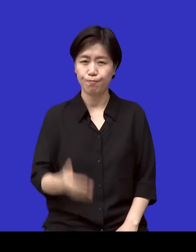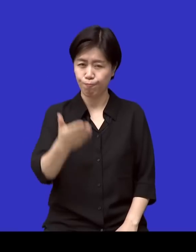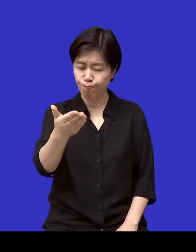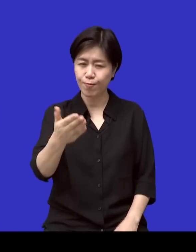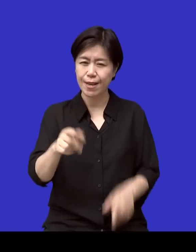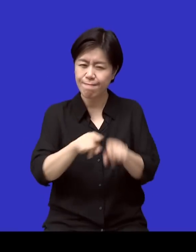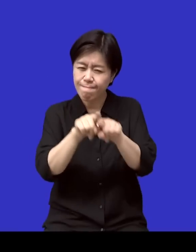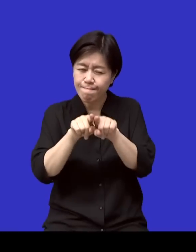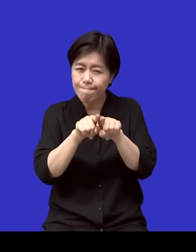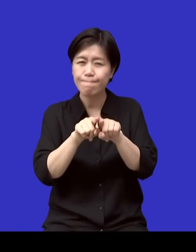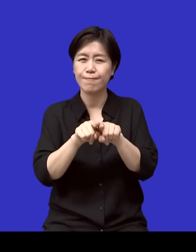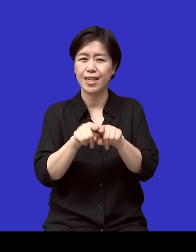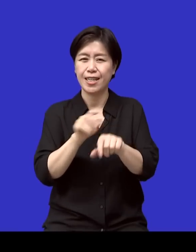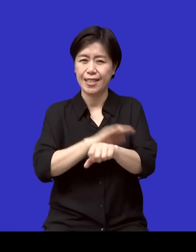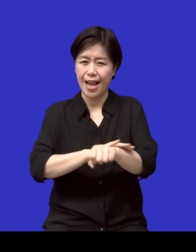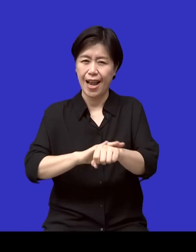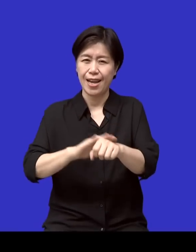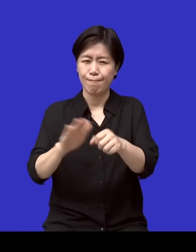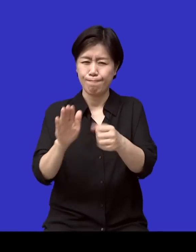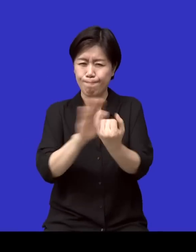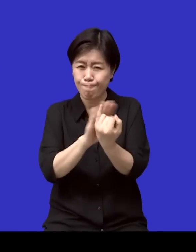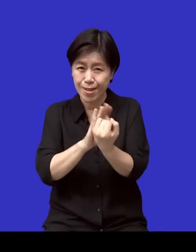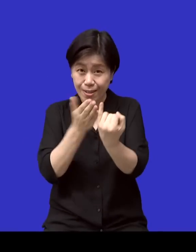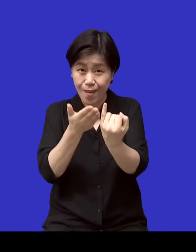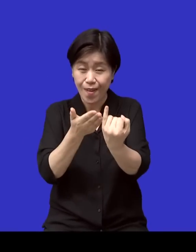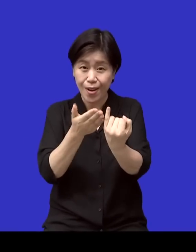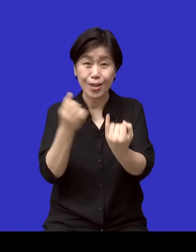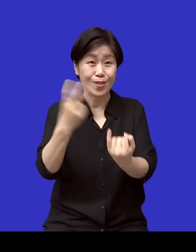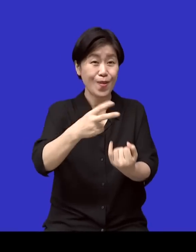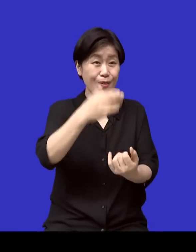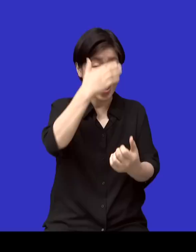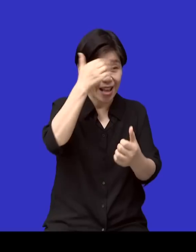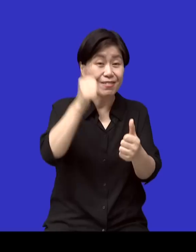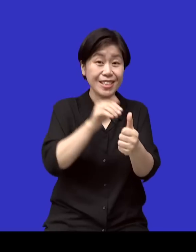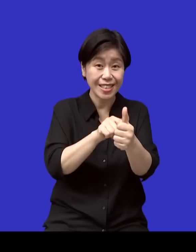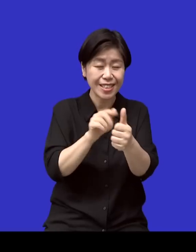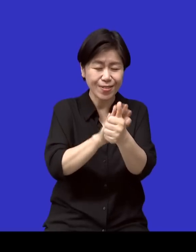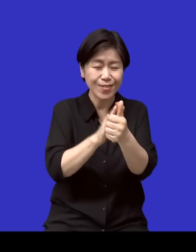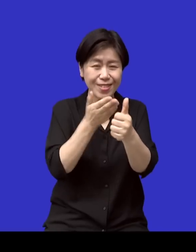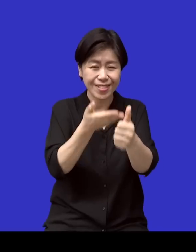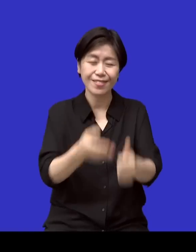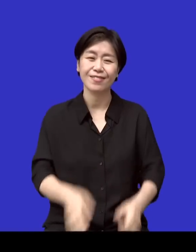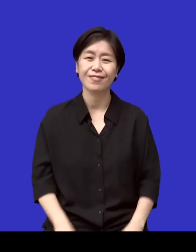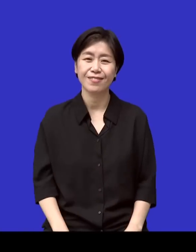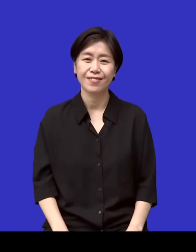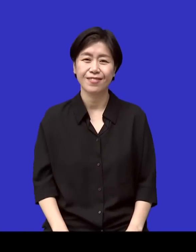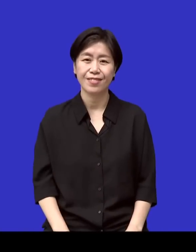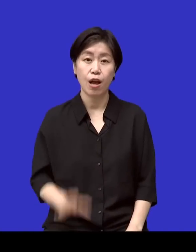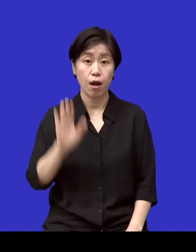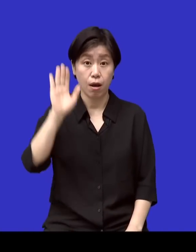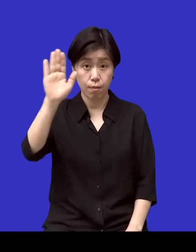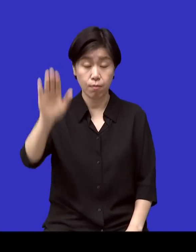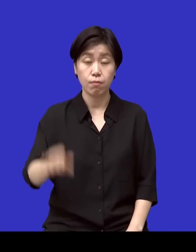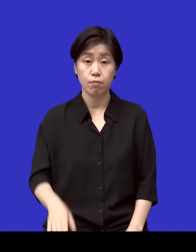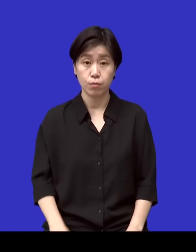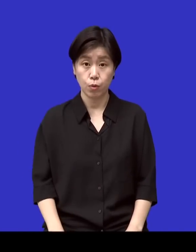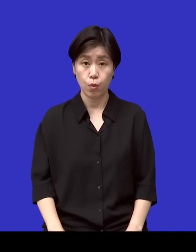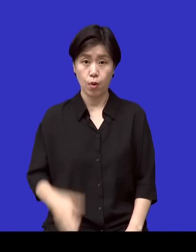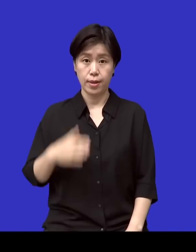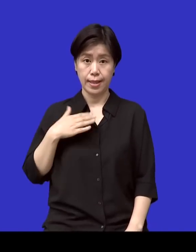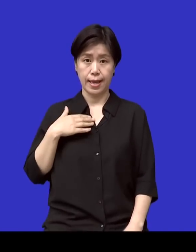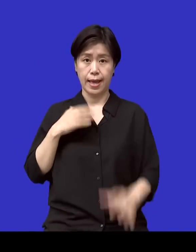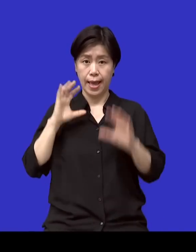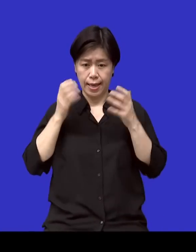가고 더 많이 할머니에게 잘할 테니까 물론 할아버지도 정말 정말 그때까지 내가 애